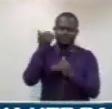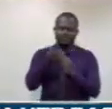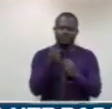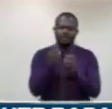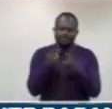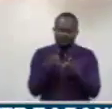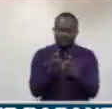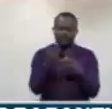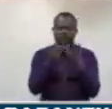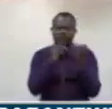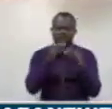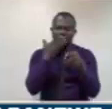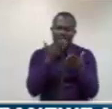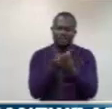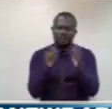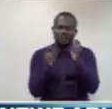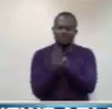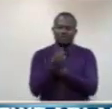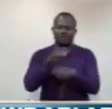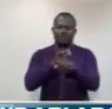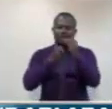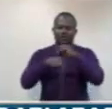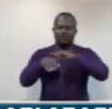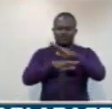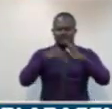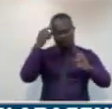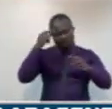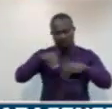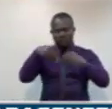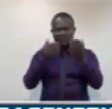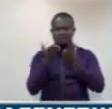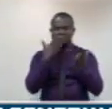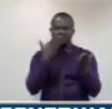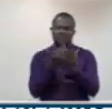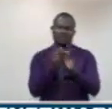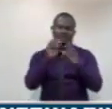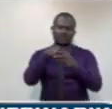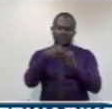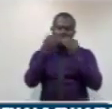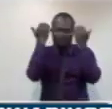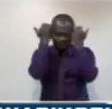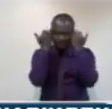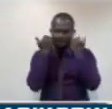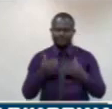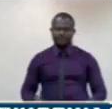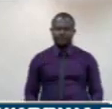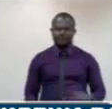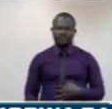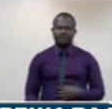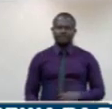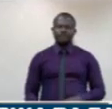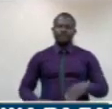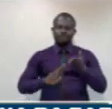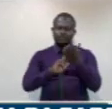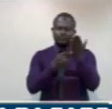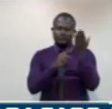hanozwa ibitaragenda neza, cyane cyane mu bikorwa remezo hagamijwe gutanga serivisi nziza ku bagana inkiko. Ikoranabuhanga mu